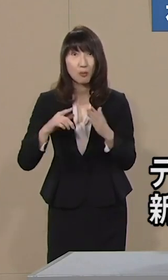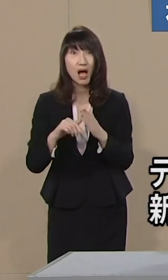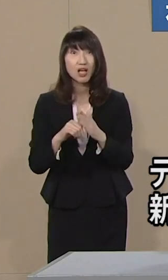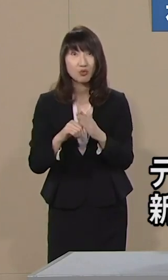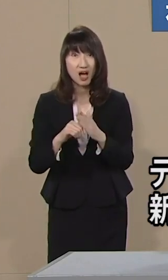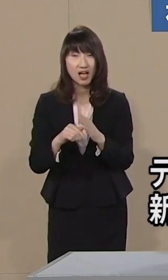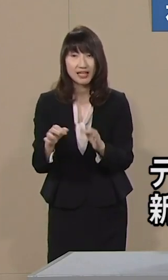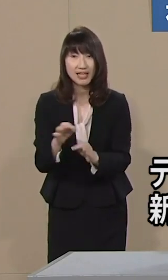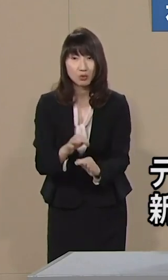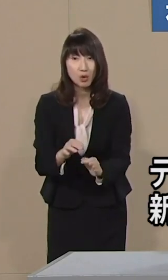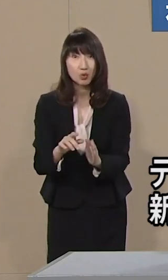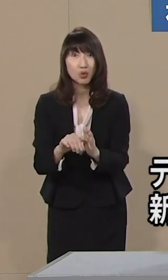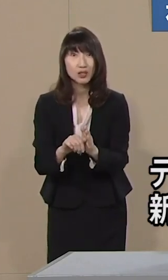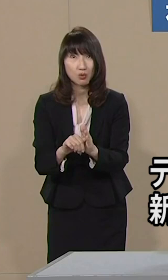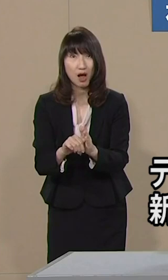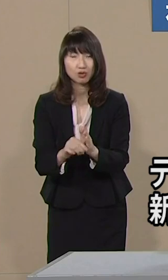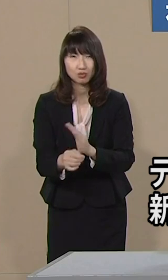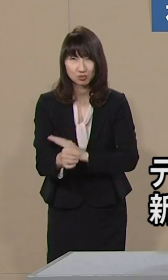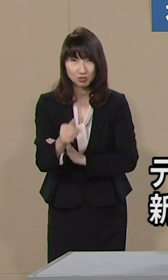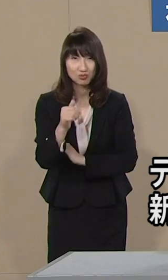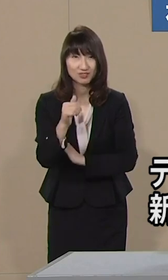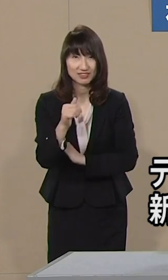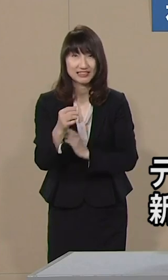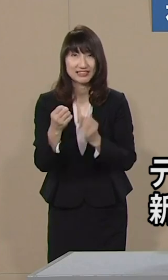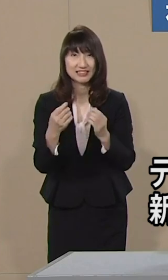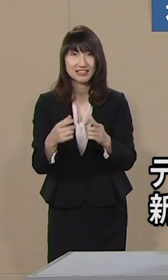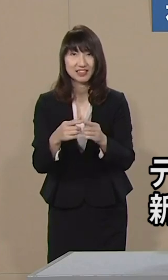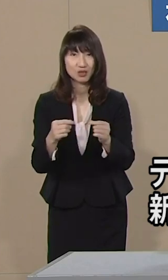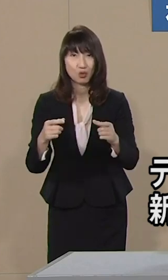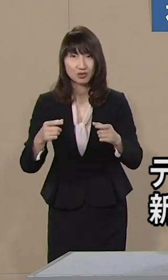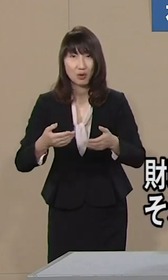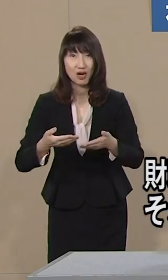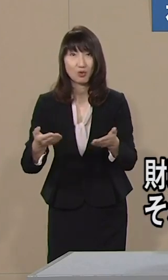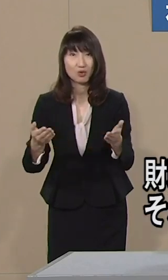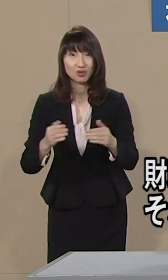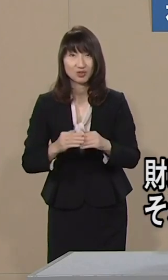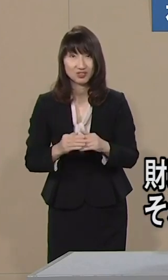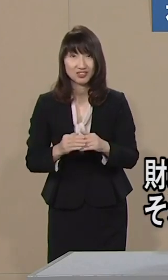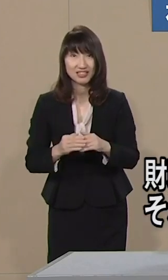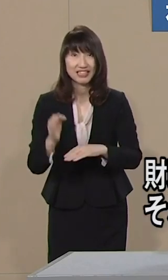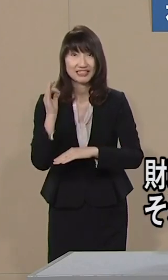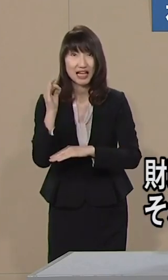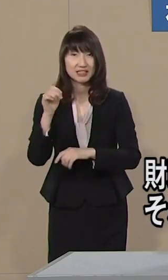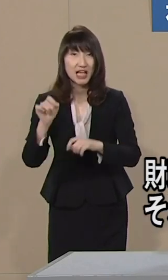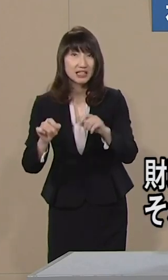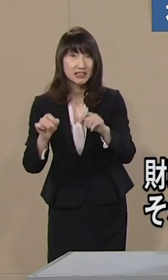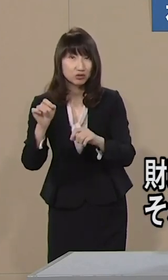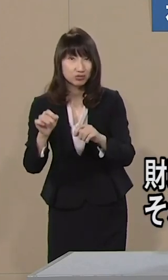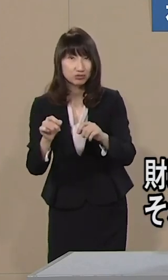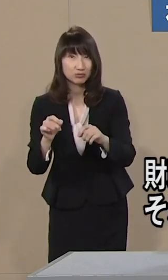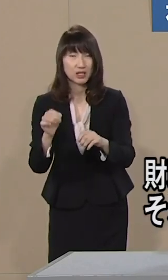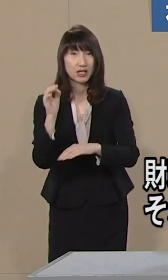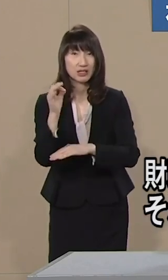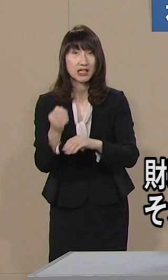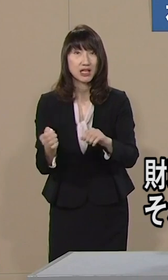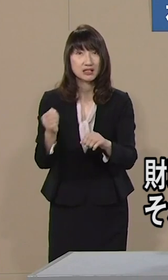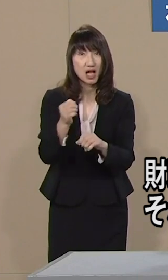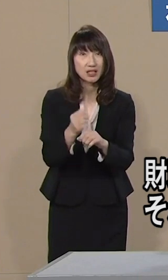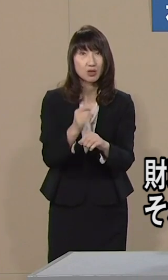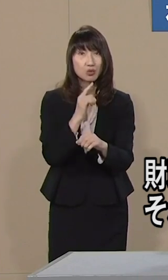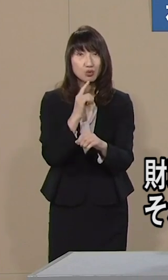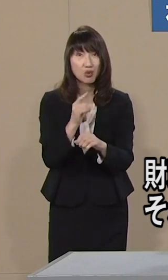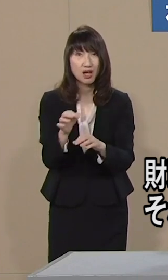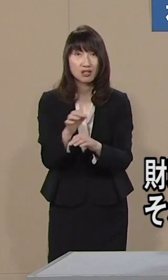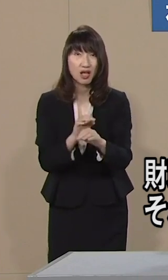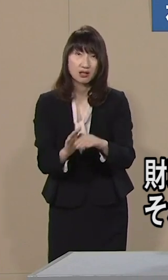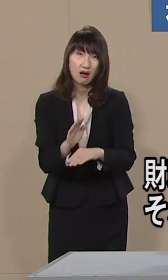デフレ期であれば躊躇することなく新規国債を発行します財政規律財政再建それは景気が